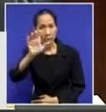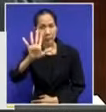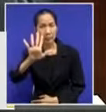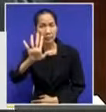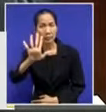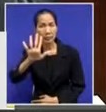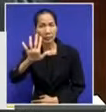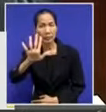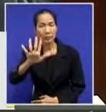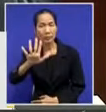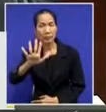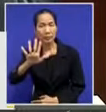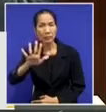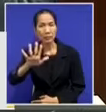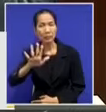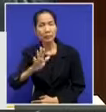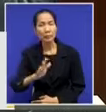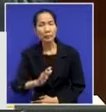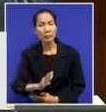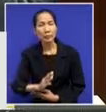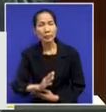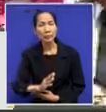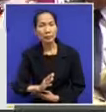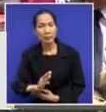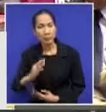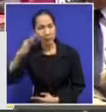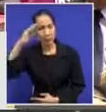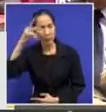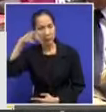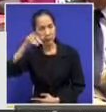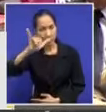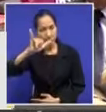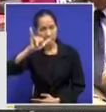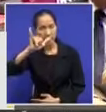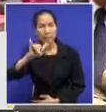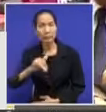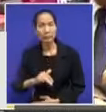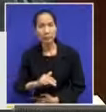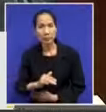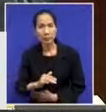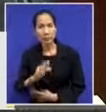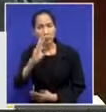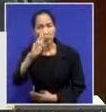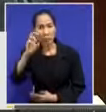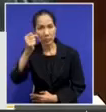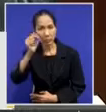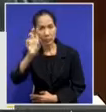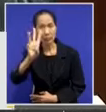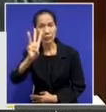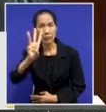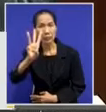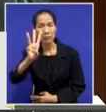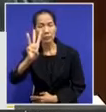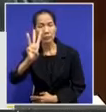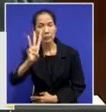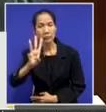615นายสำลิดแทนทรัพย ์พลเอกประยุทธ์จันทร์โอชาครับ 616น